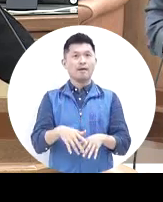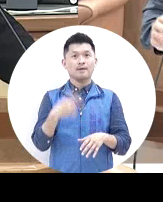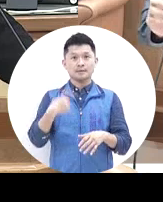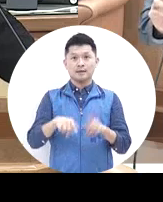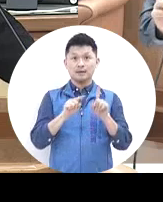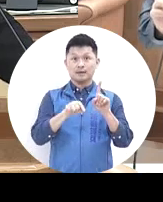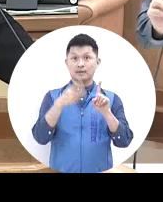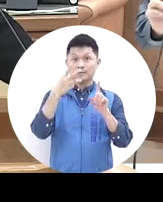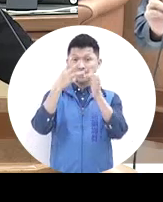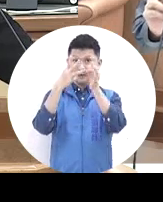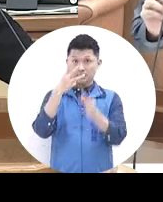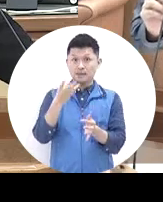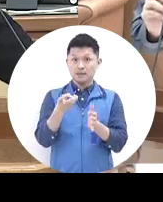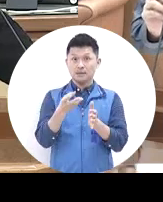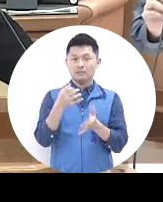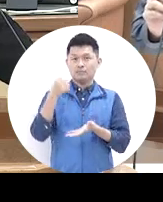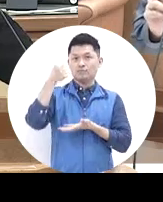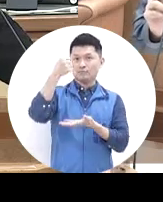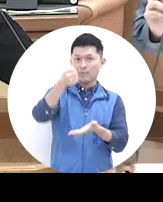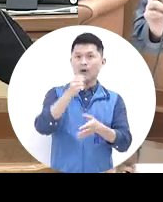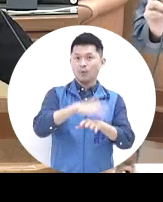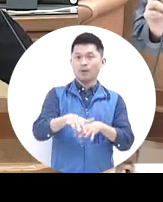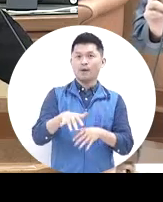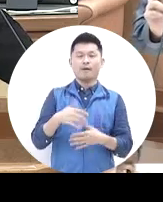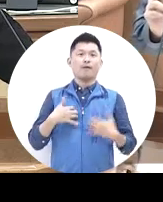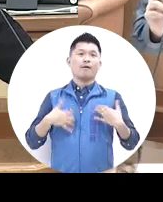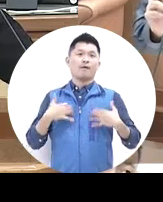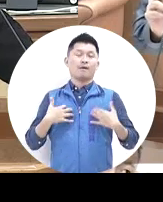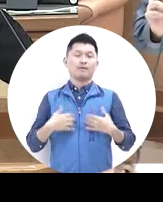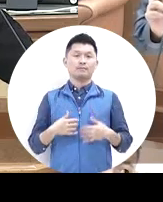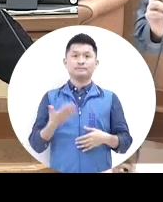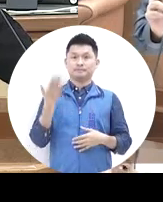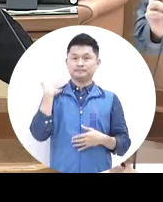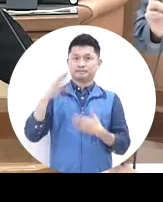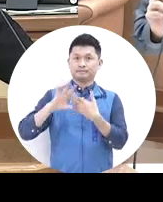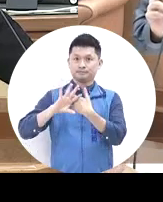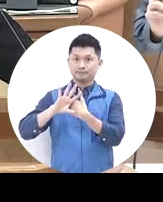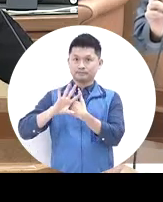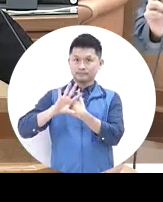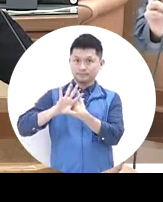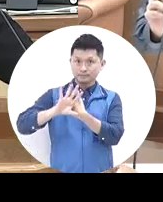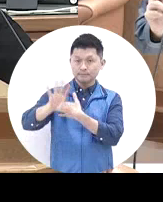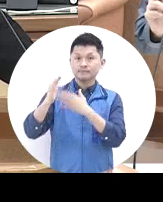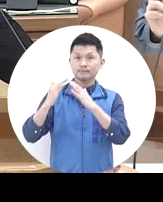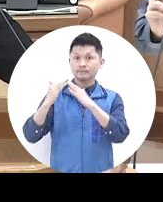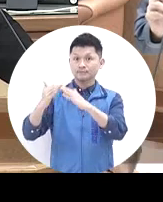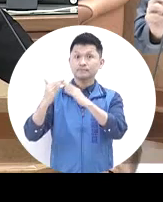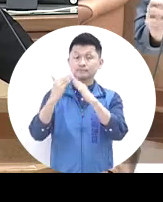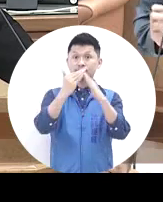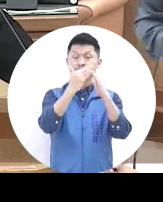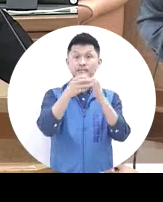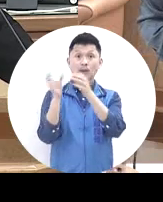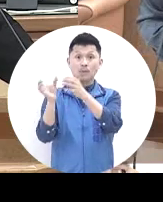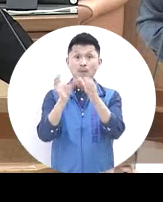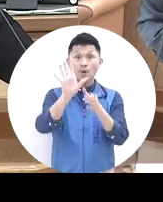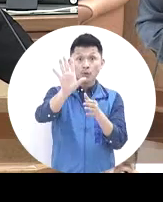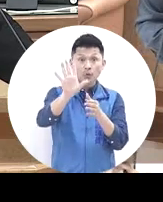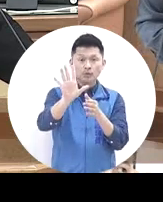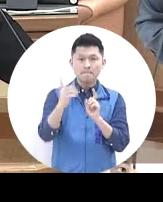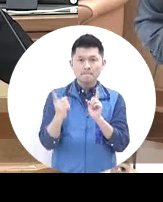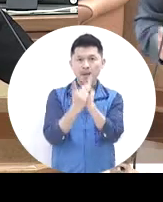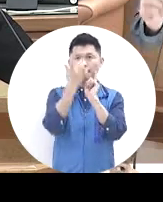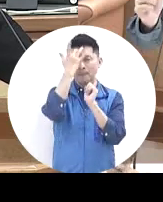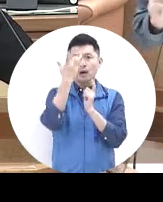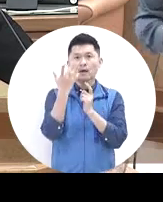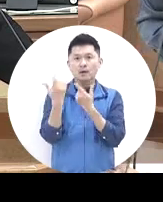算。但是呢，在过去啊，其实我们有跟其他县市有成立这青年局的，往往遇到一个问题。他们都会遇